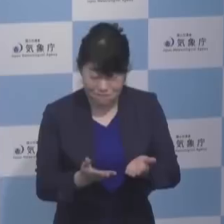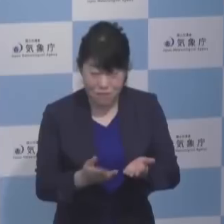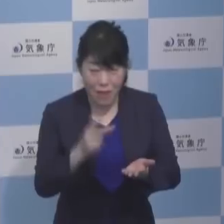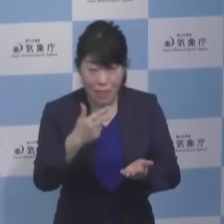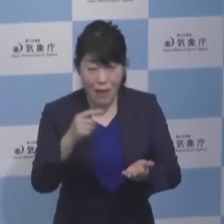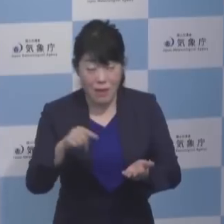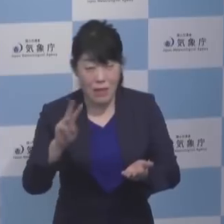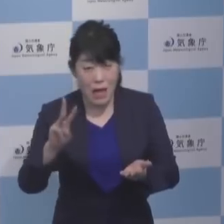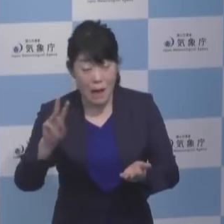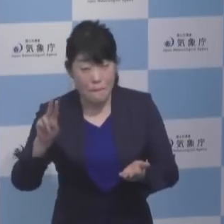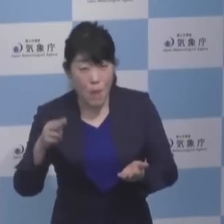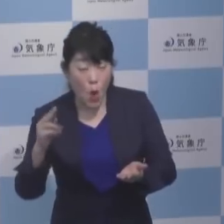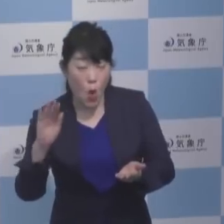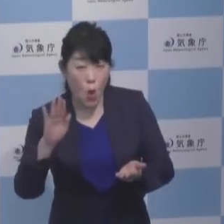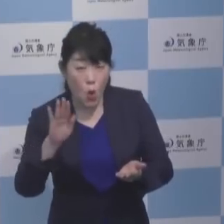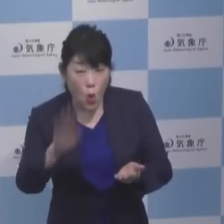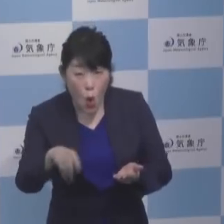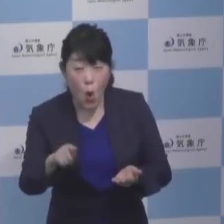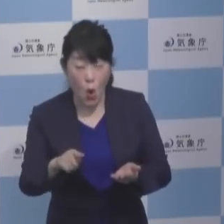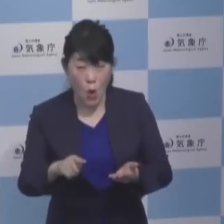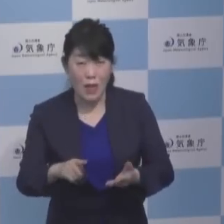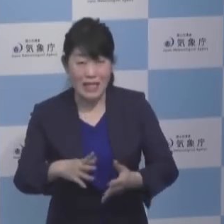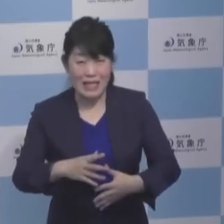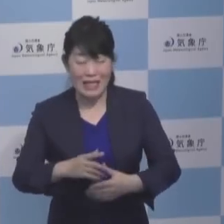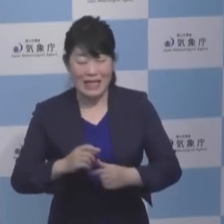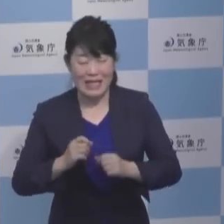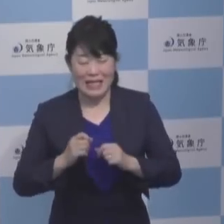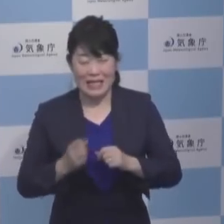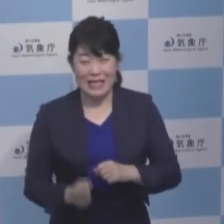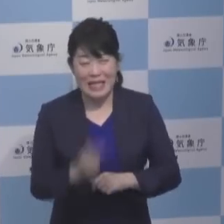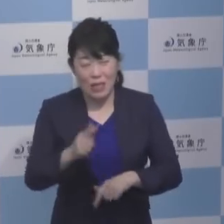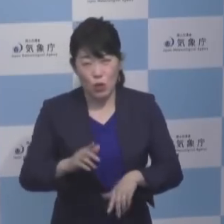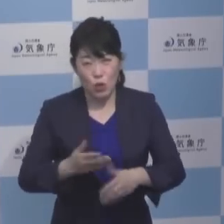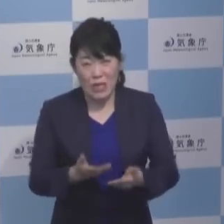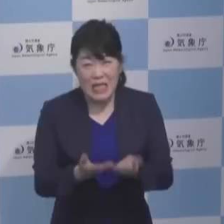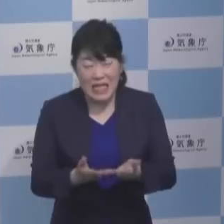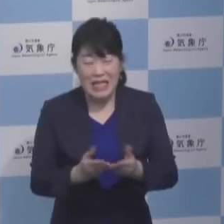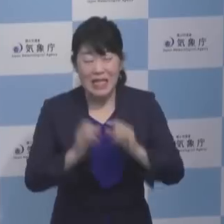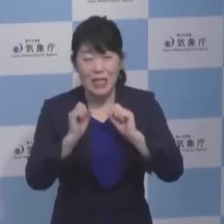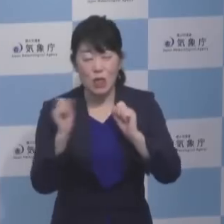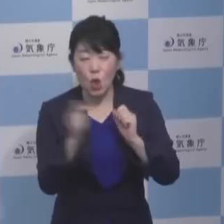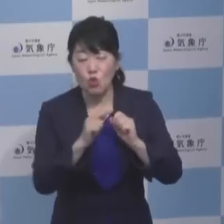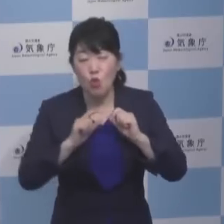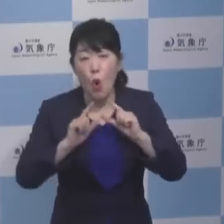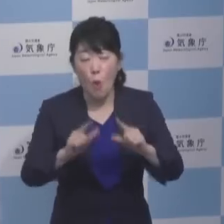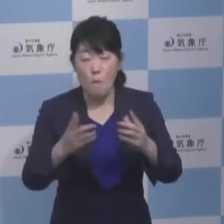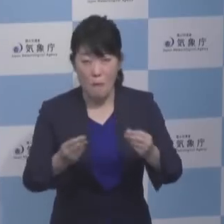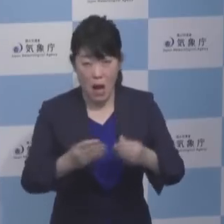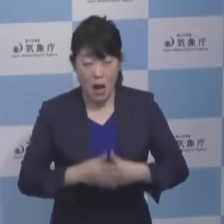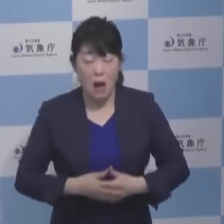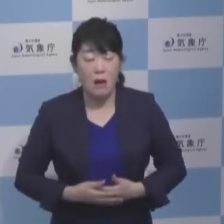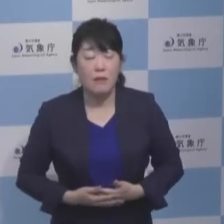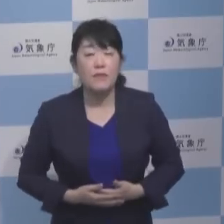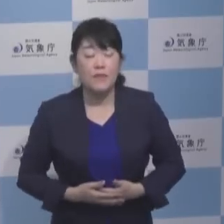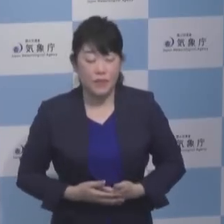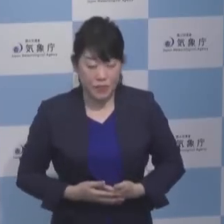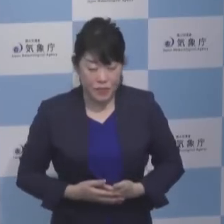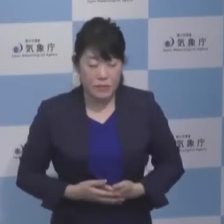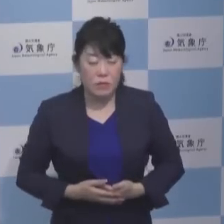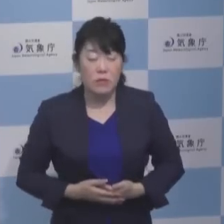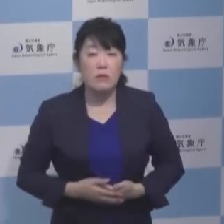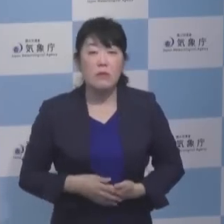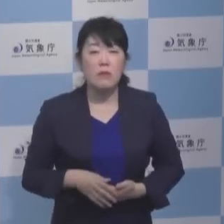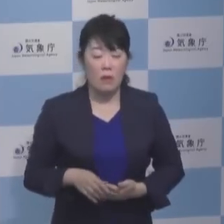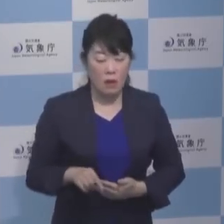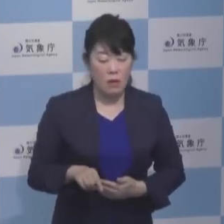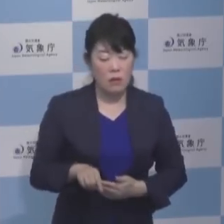緊急地震速報の警報を発表しています。発表した地域と主要度到達までの時間は右